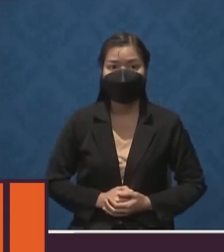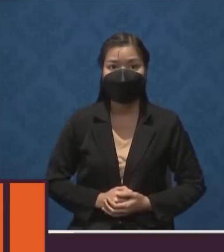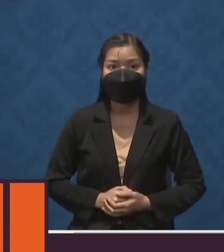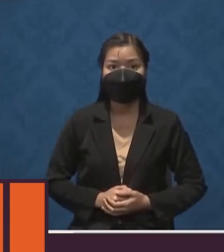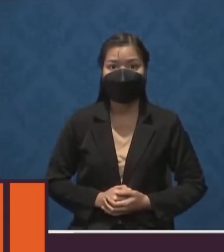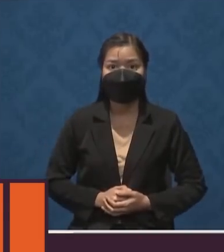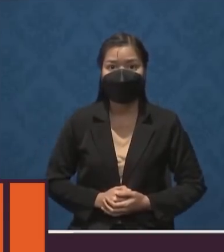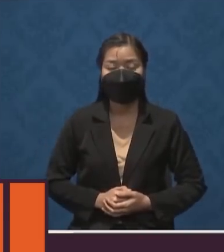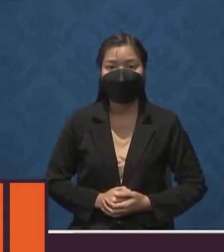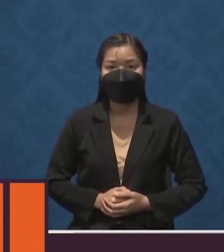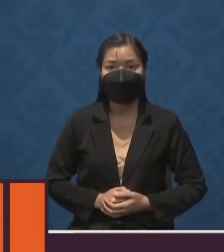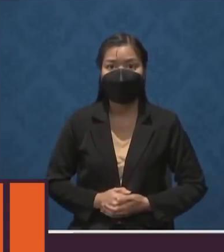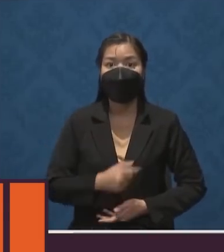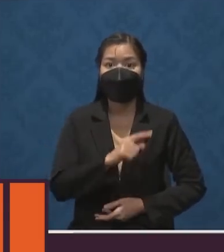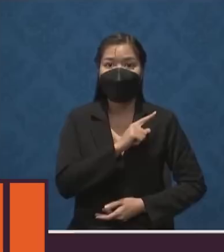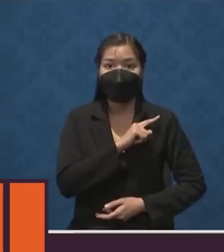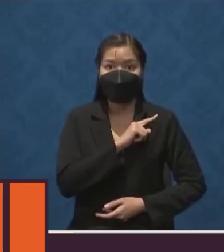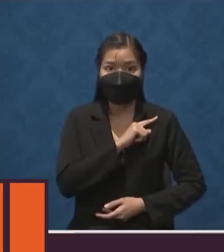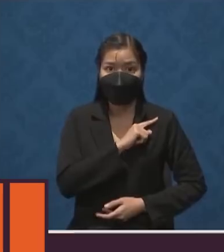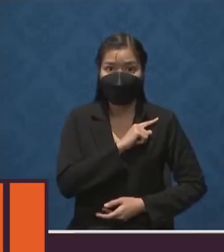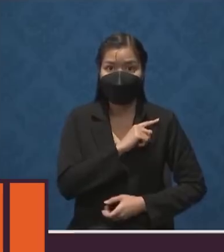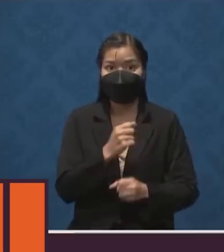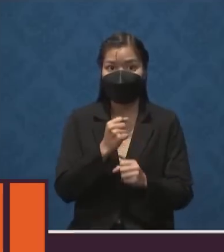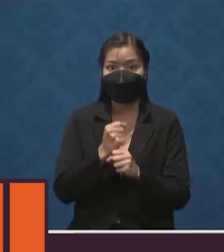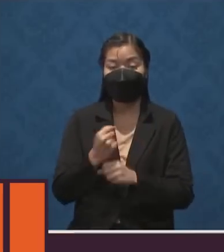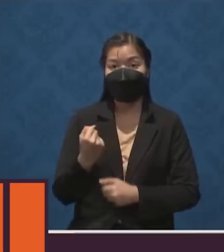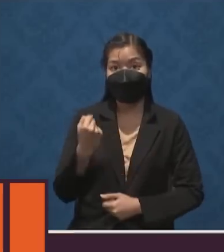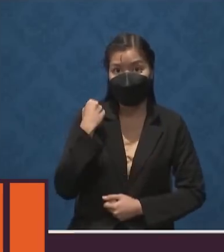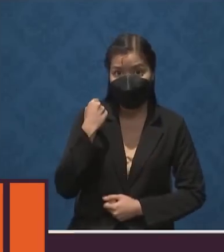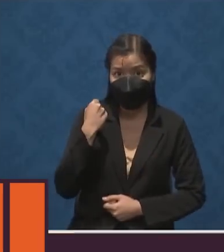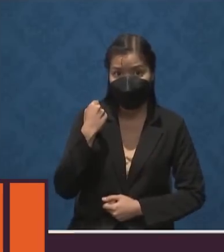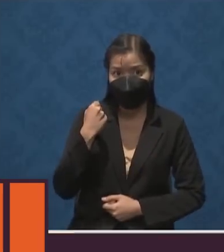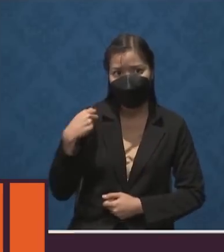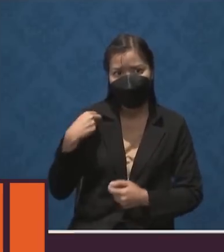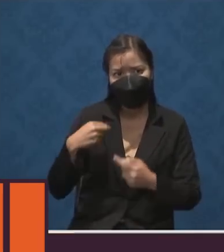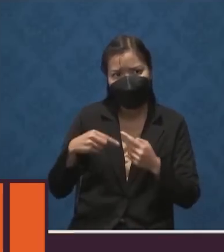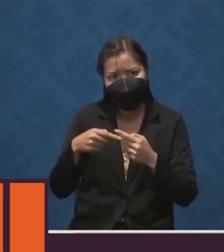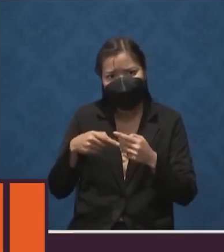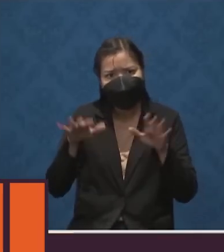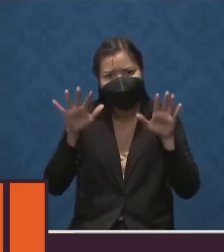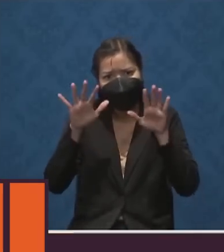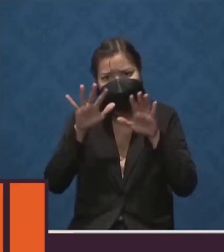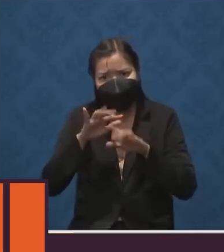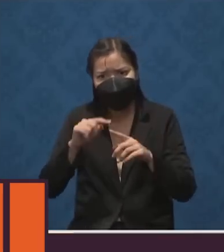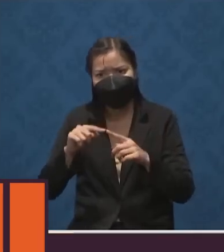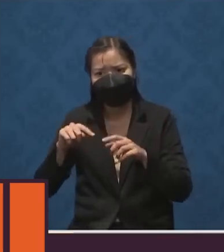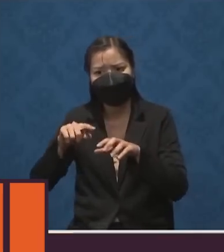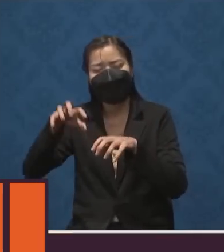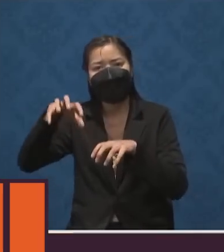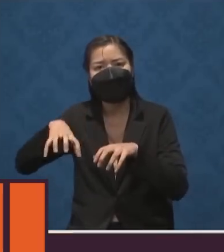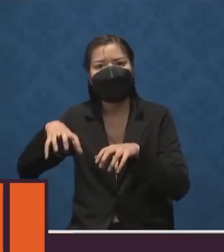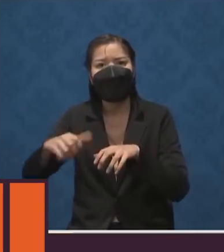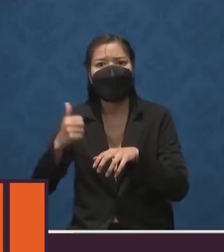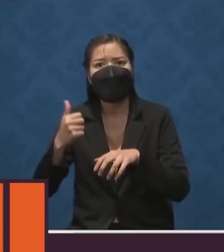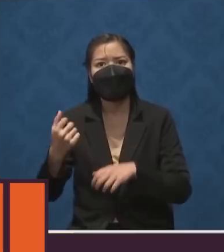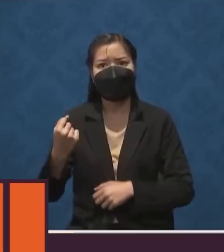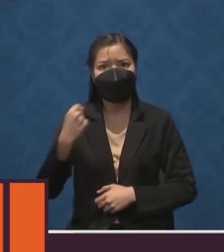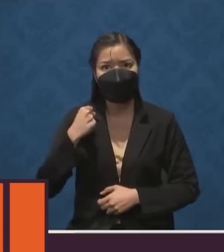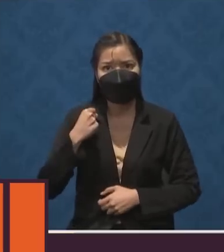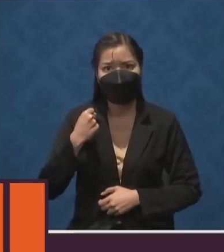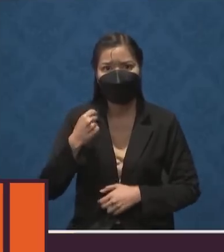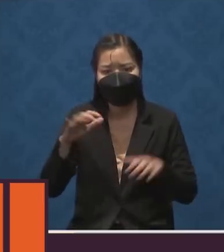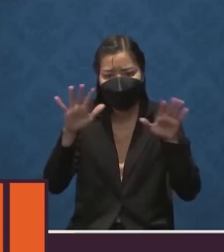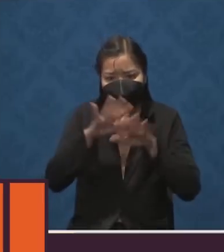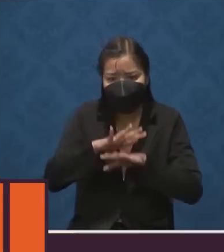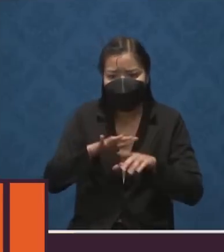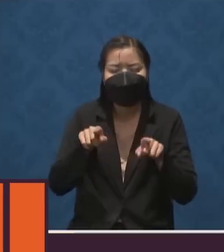กิดานคามมนครงภายในของกรรมนอนาน graham็มีความซ้ํ Missouriกับหน่วยงานด้ความมนคงหนวยงานอื่นหากเรามองลกลไปนะครัถ